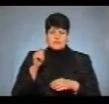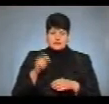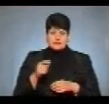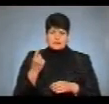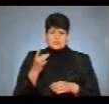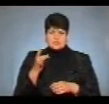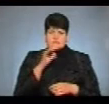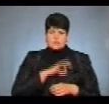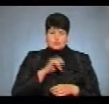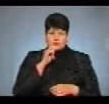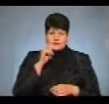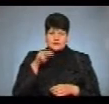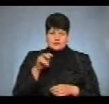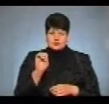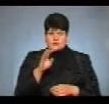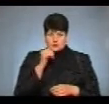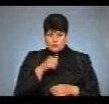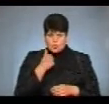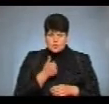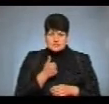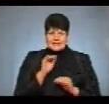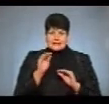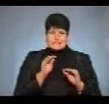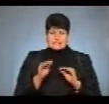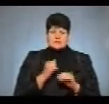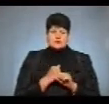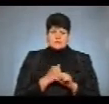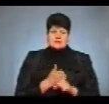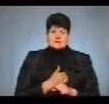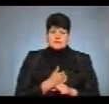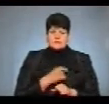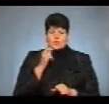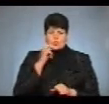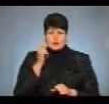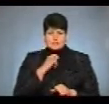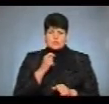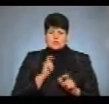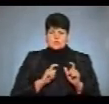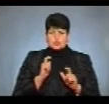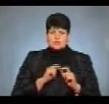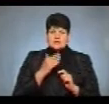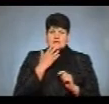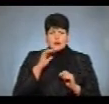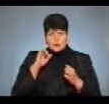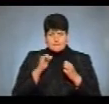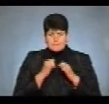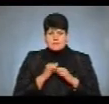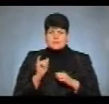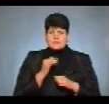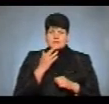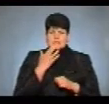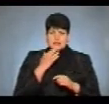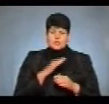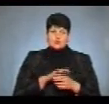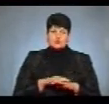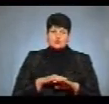в Україні в 2014 році. Дизайн розробили за ініціативи Українського інституту національної пам'яті та Національної